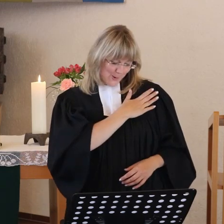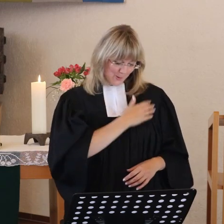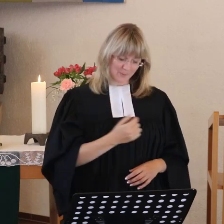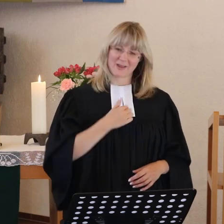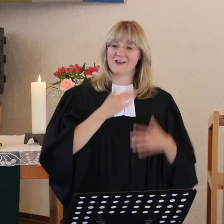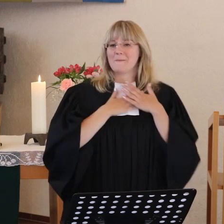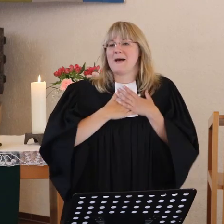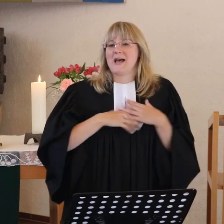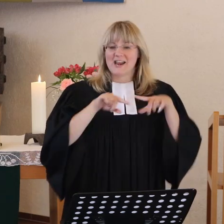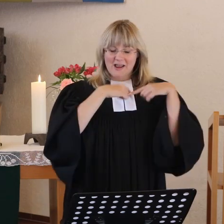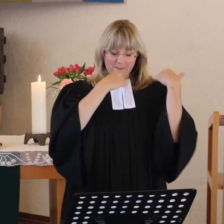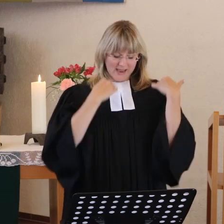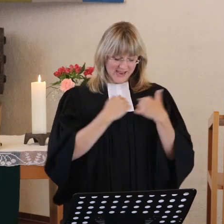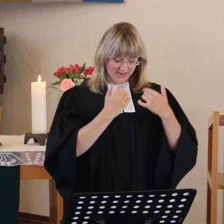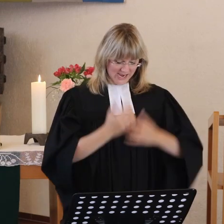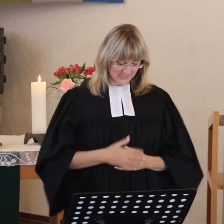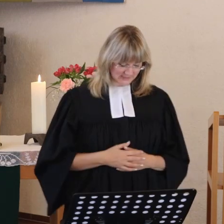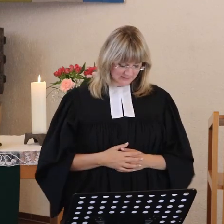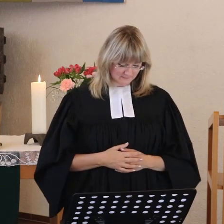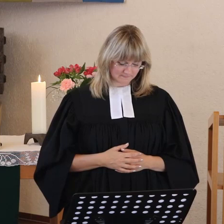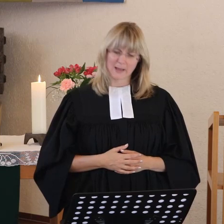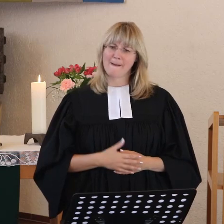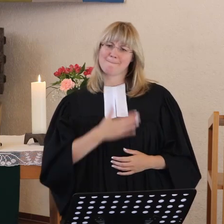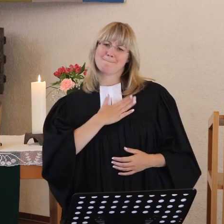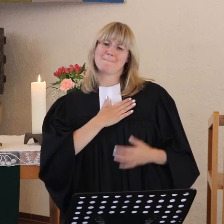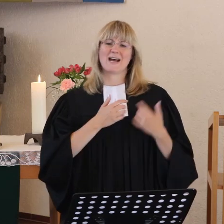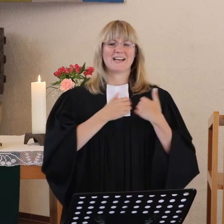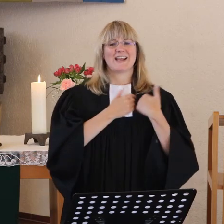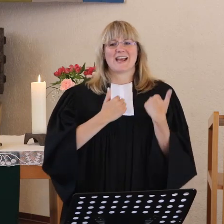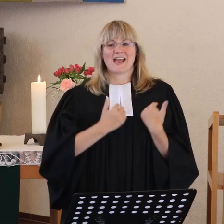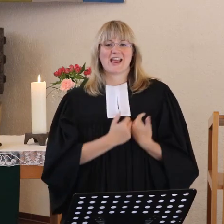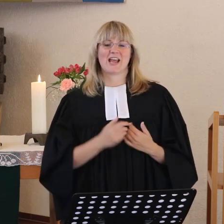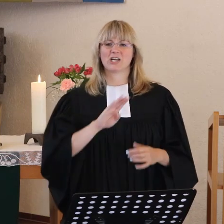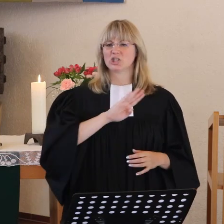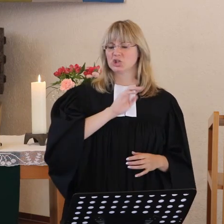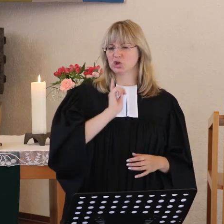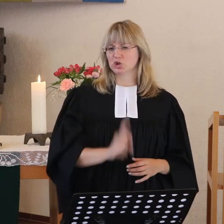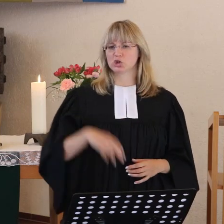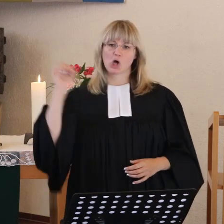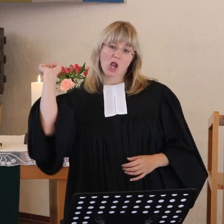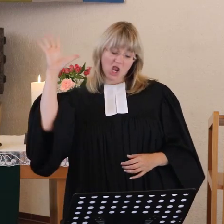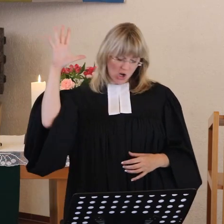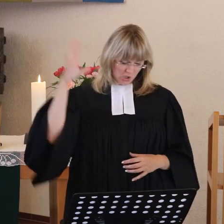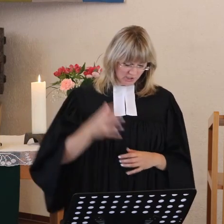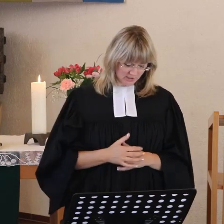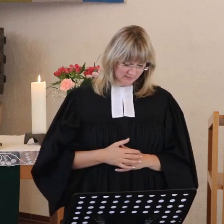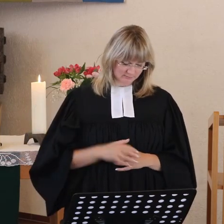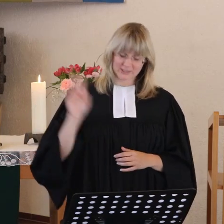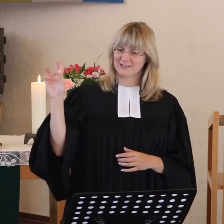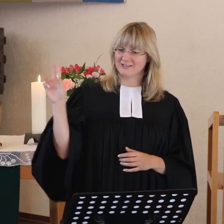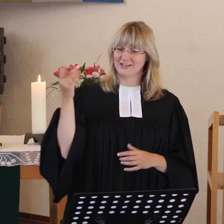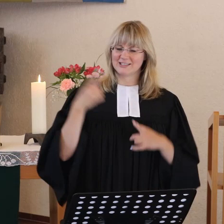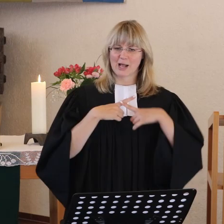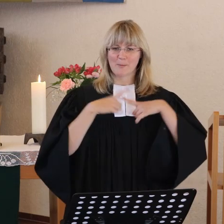ihn sollen immer in meinem Herzen wohnen. Mein innerstes Leben soll so leuchten,